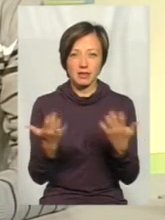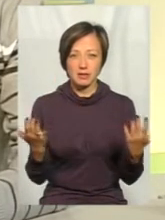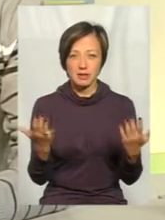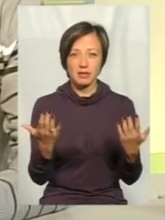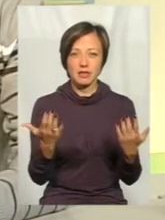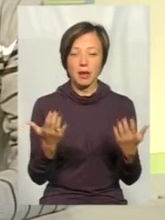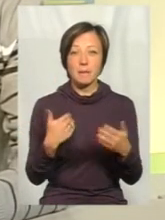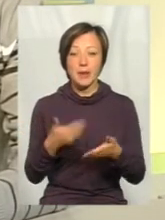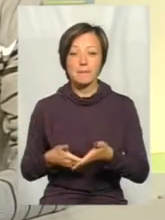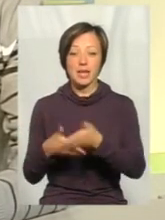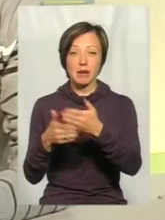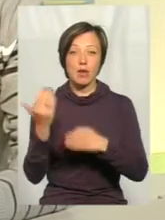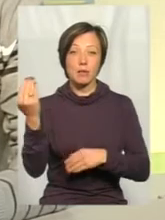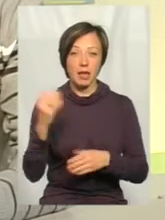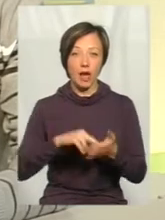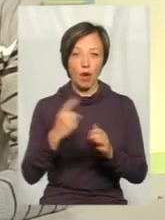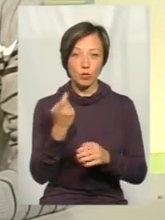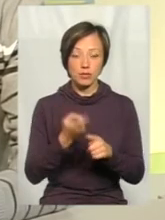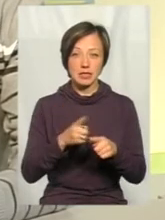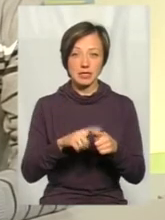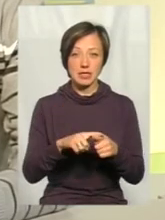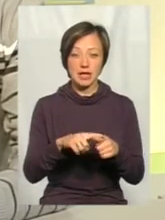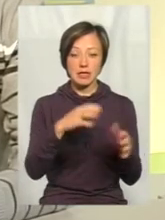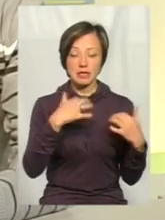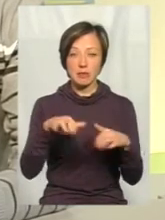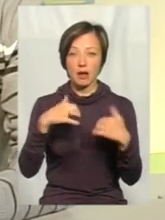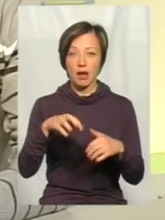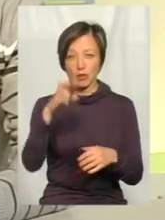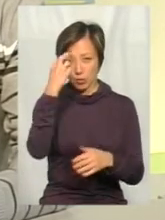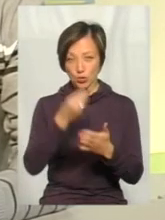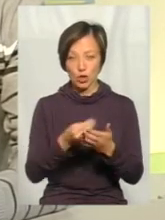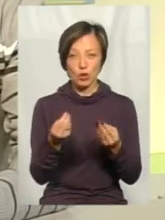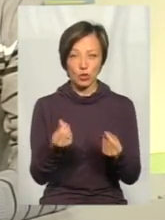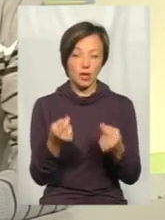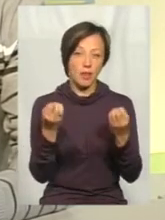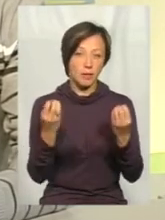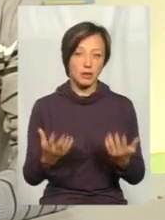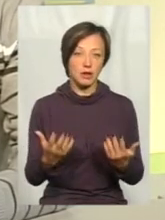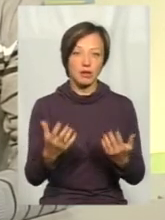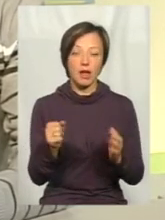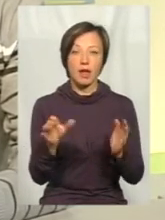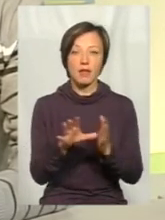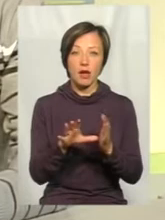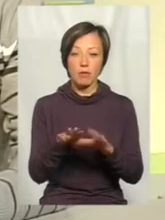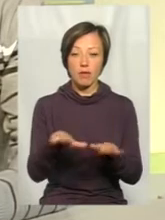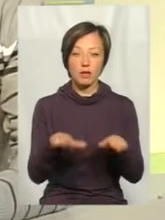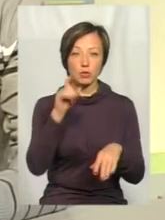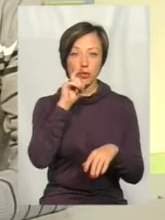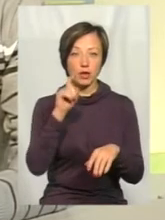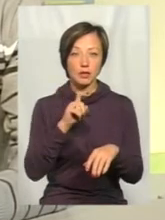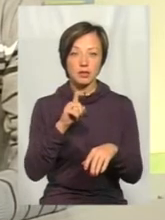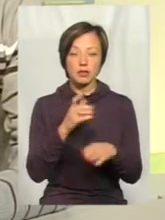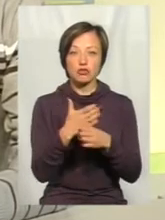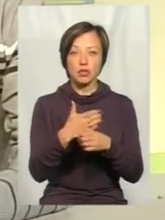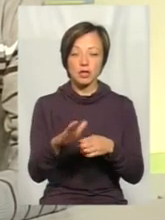їх економіку. І це викачує суттєво бюджетні кошти. Ну, елементарно, в енергобалансі України, тобто да, там